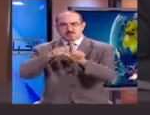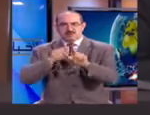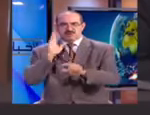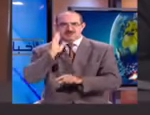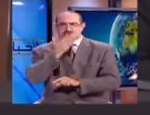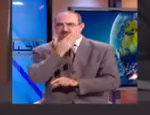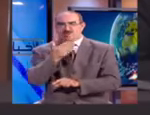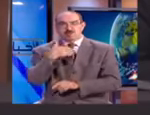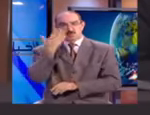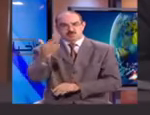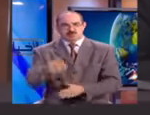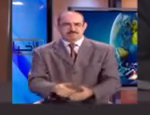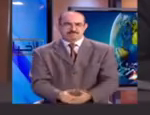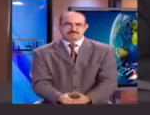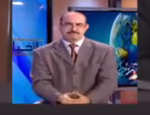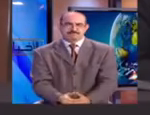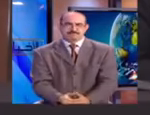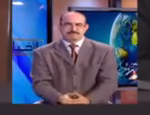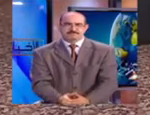جانفي المقبل.